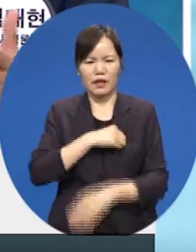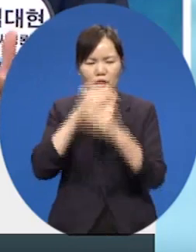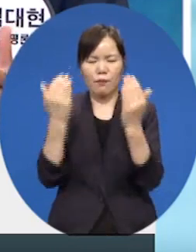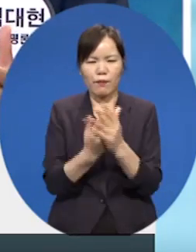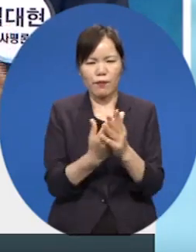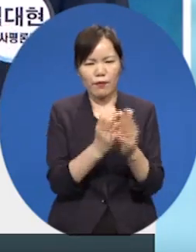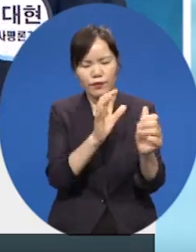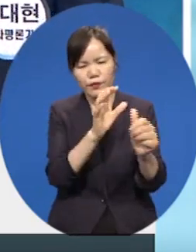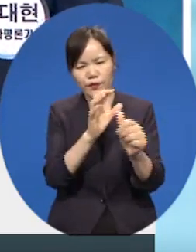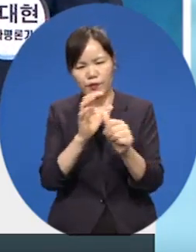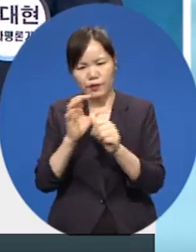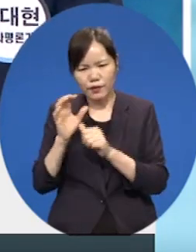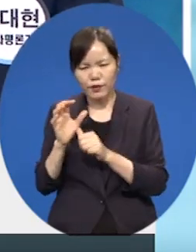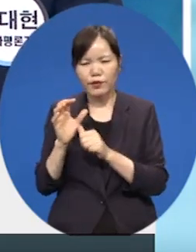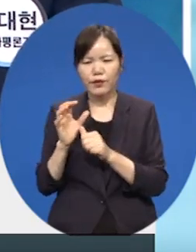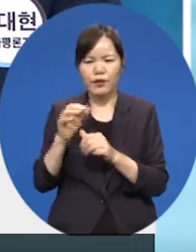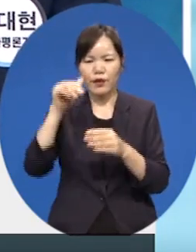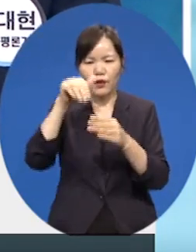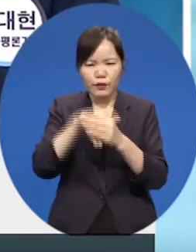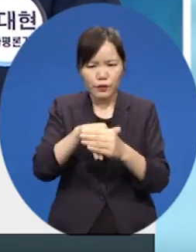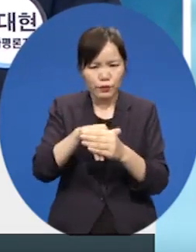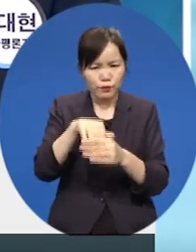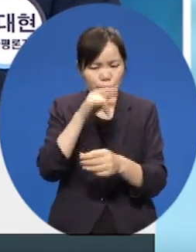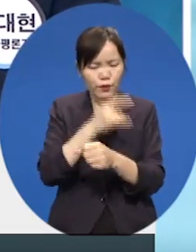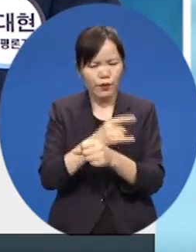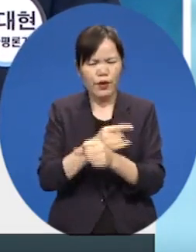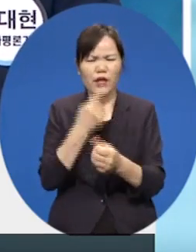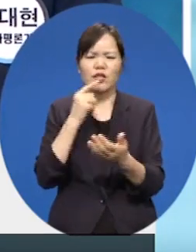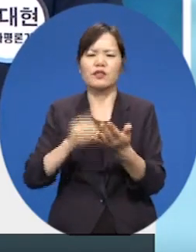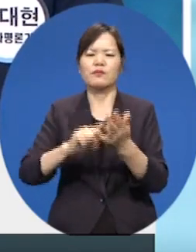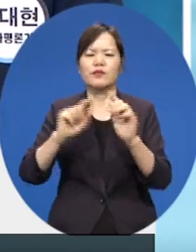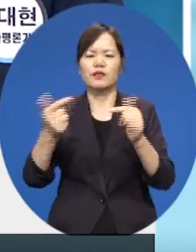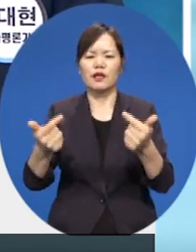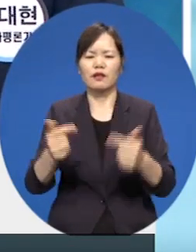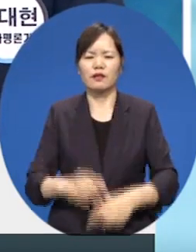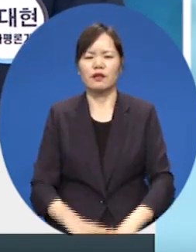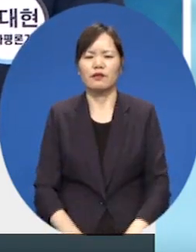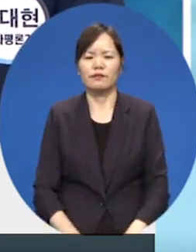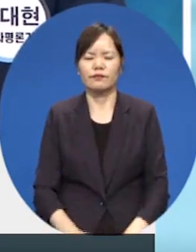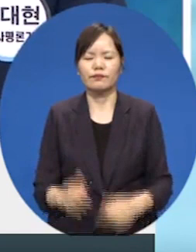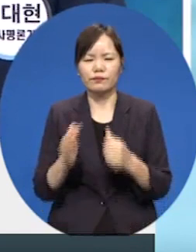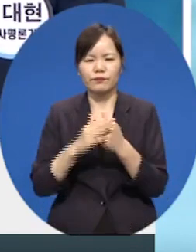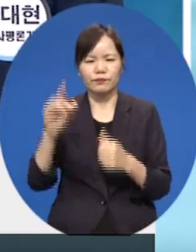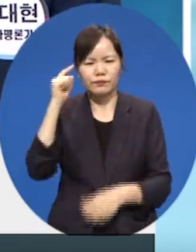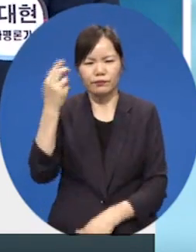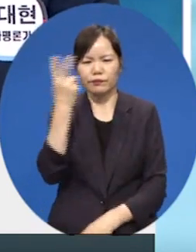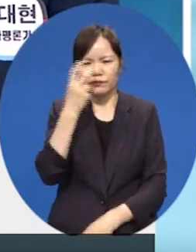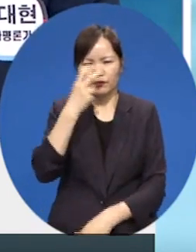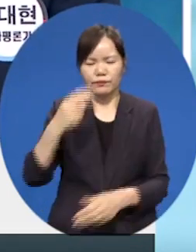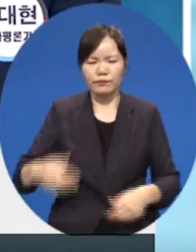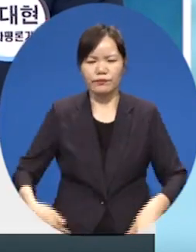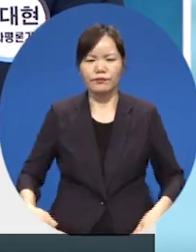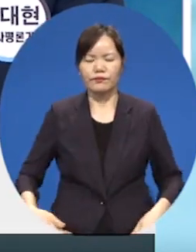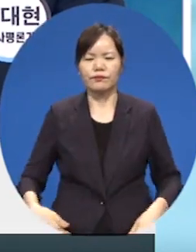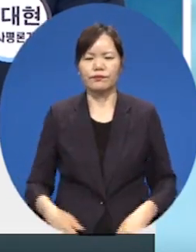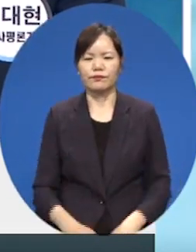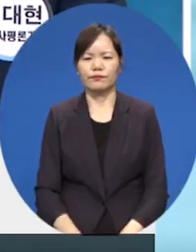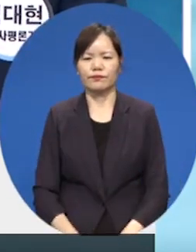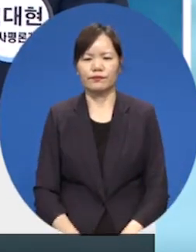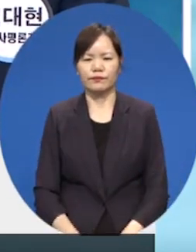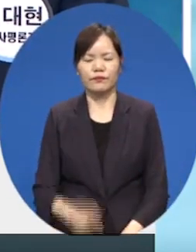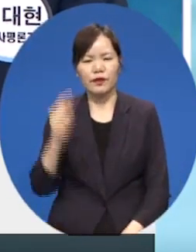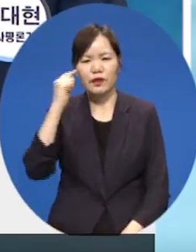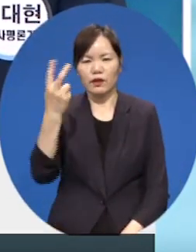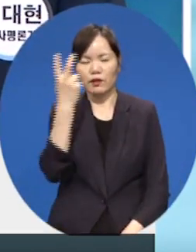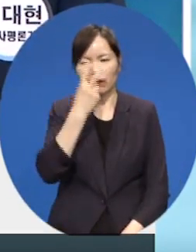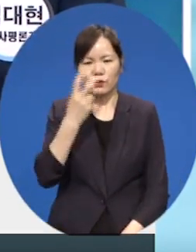동원해서 풀가동해서 투표를 하게 한다. 현실적으로 쉽지가 않죠. 그래서 네. 여론조사를 할 수밖에 없고 또 다른 측면에서 보면 말씀하신 것처럼 여론조사를